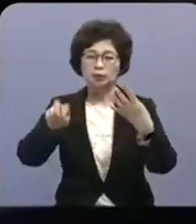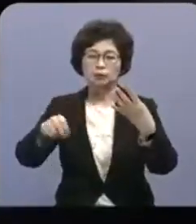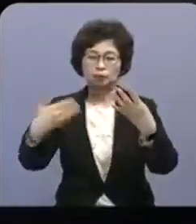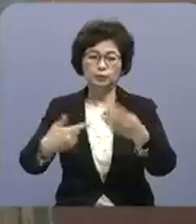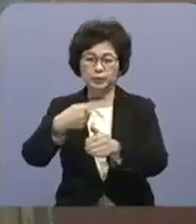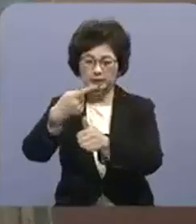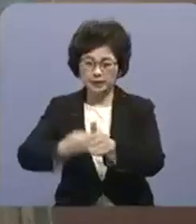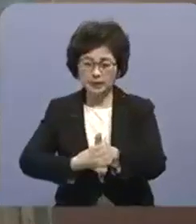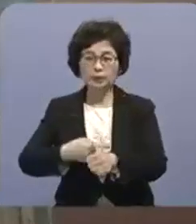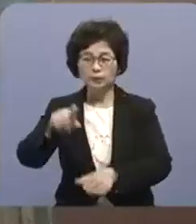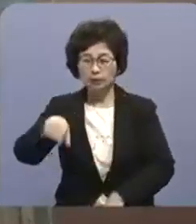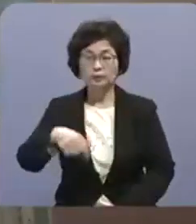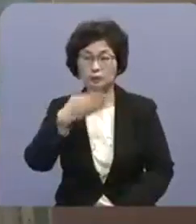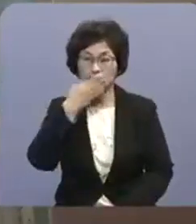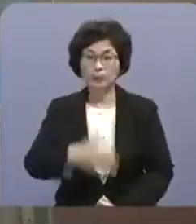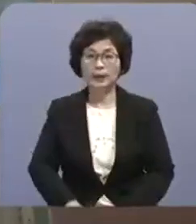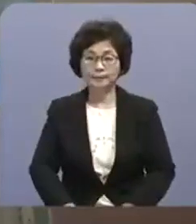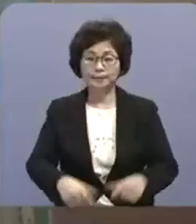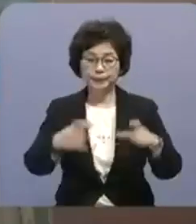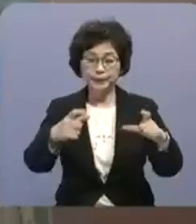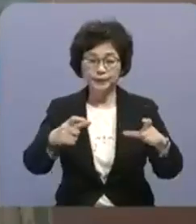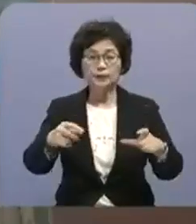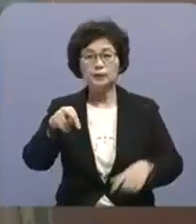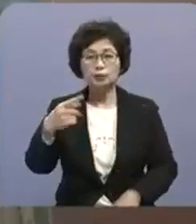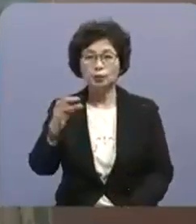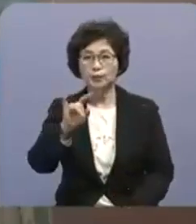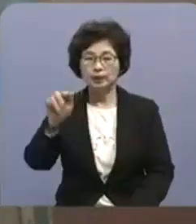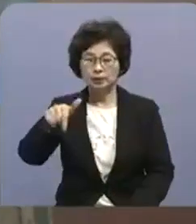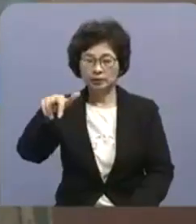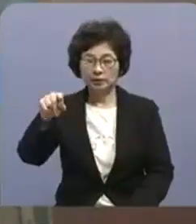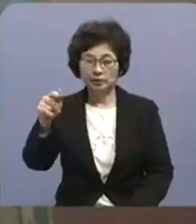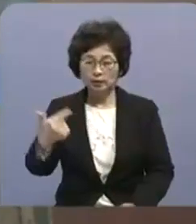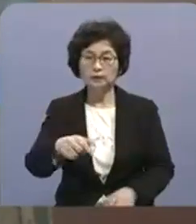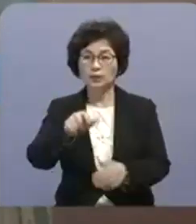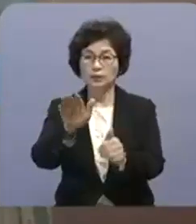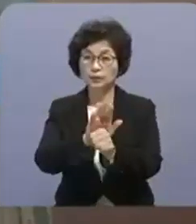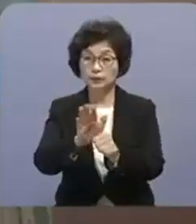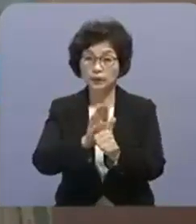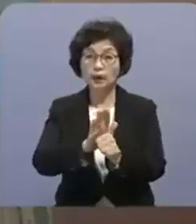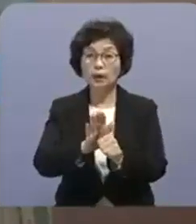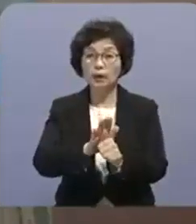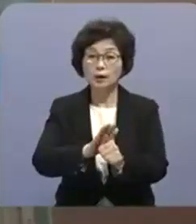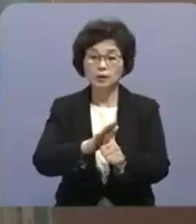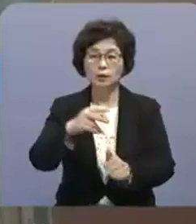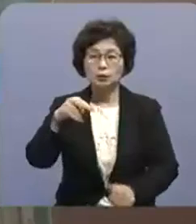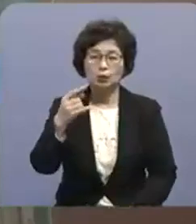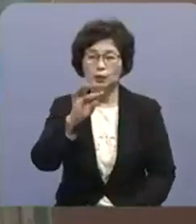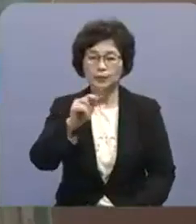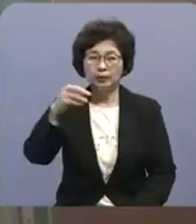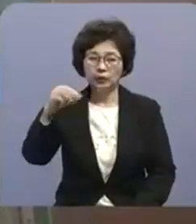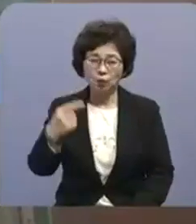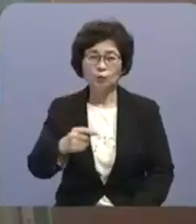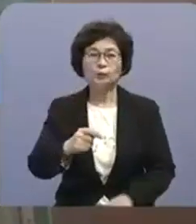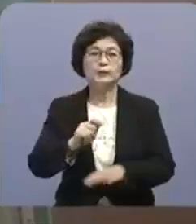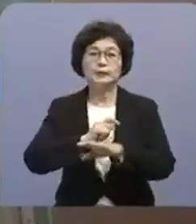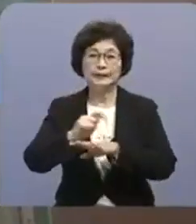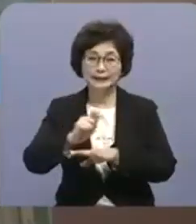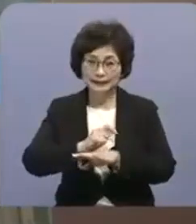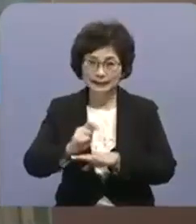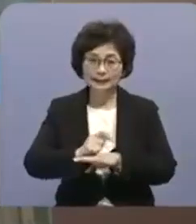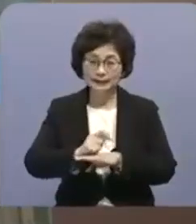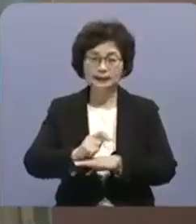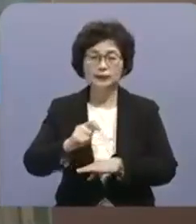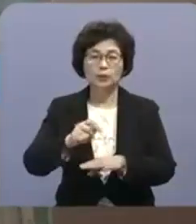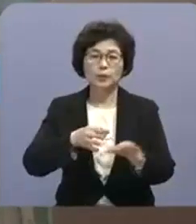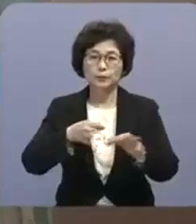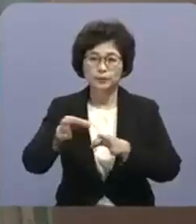가능해집니다. 지역 화폐로서의 기능뿐만이 아니고 동백전 부가 서비스인 동백통, 그다음에 동백택시, 동백몰을 전부